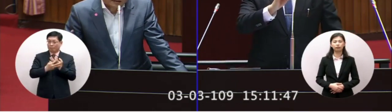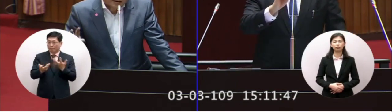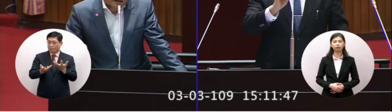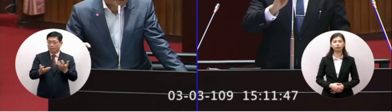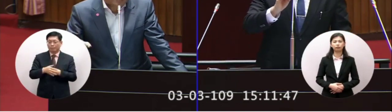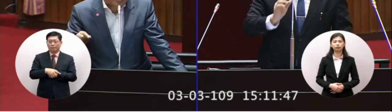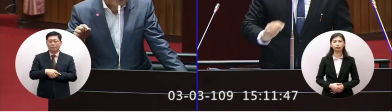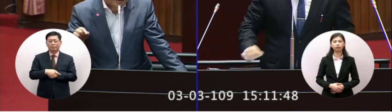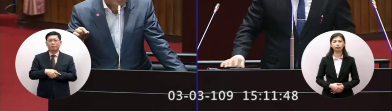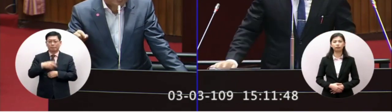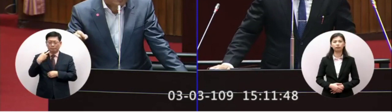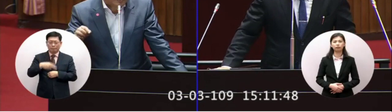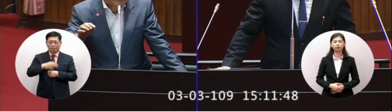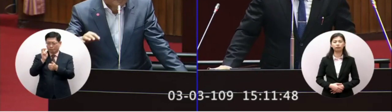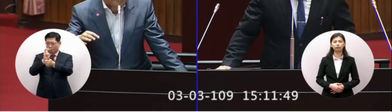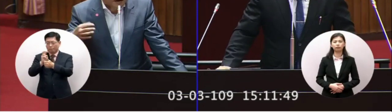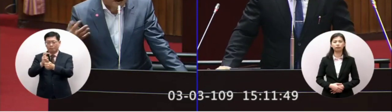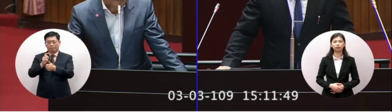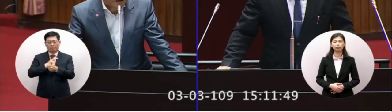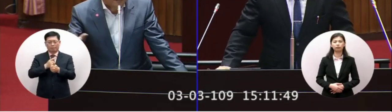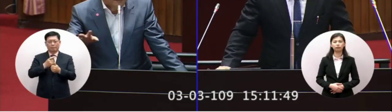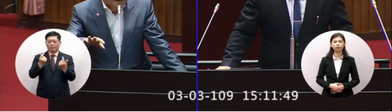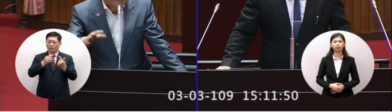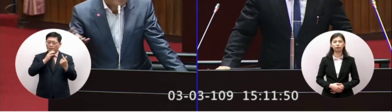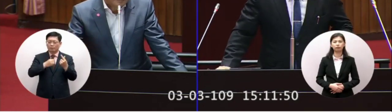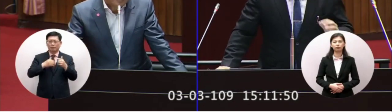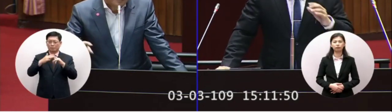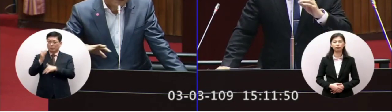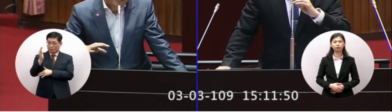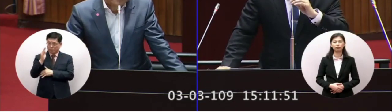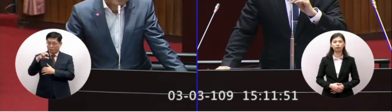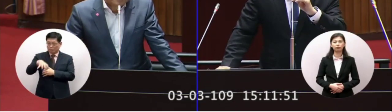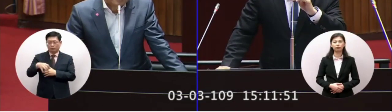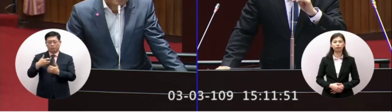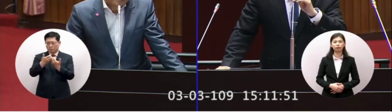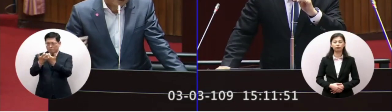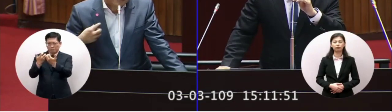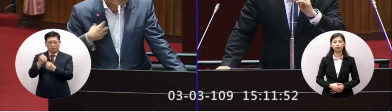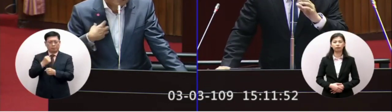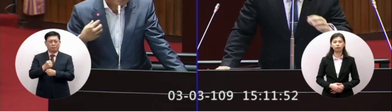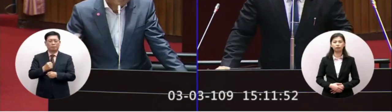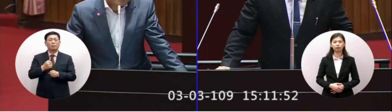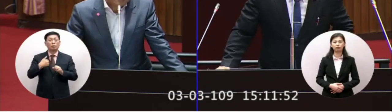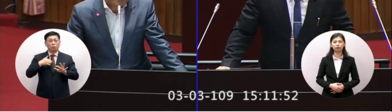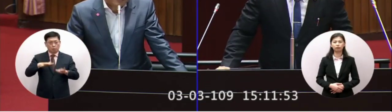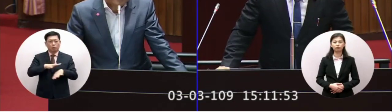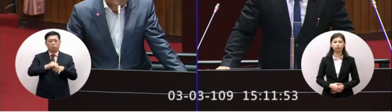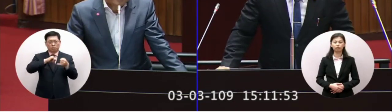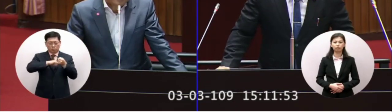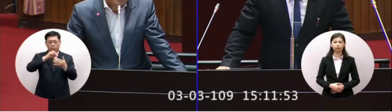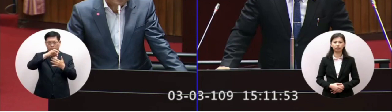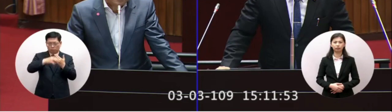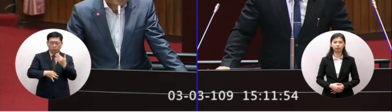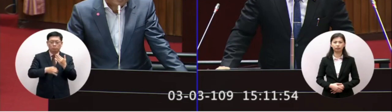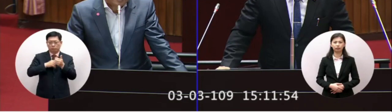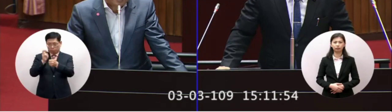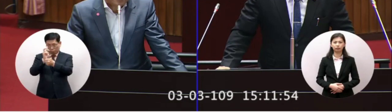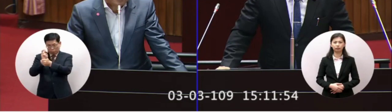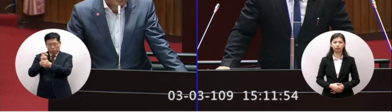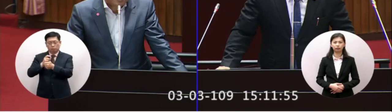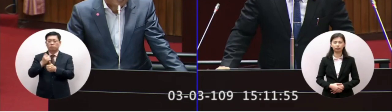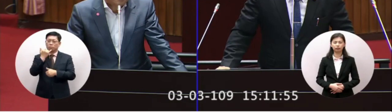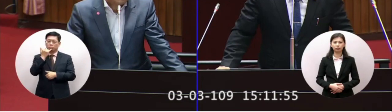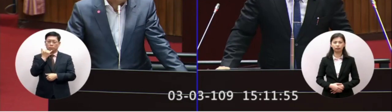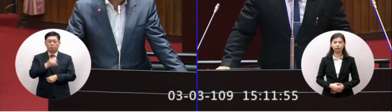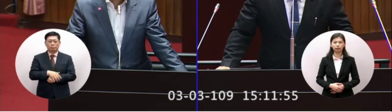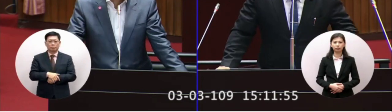主管单位事情去监督，比如民政也好，各方面这样子分头来进行。那我们来订定相关的规则跟监督，整个